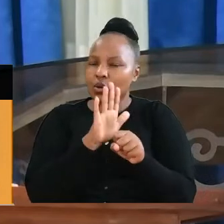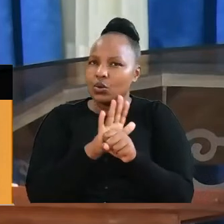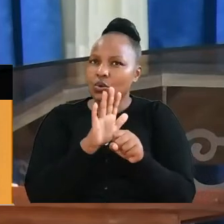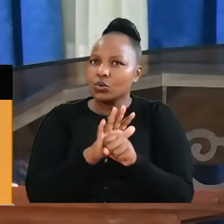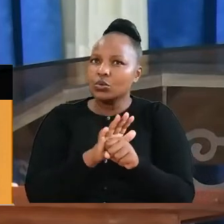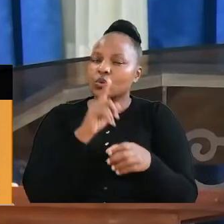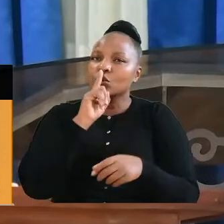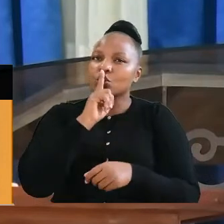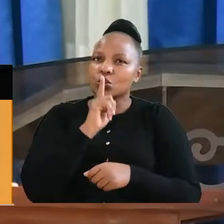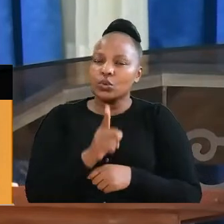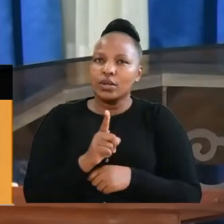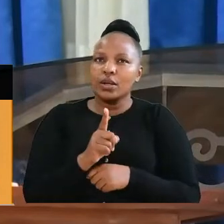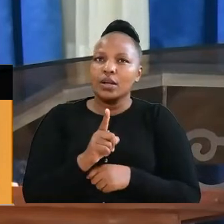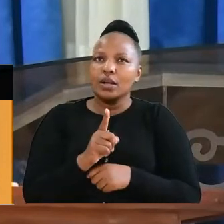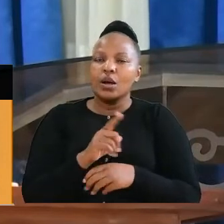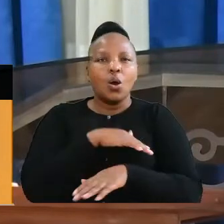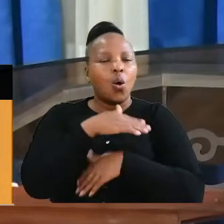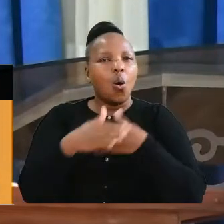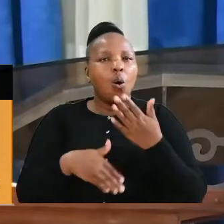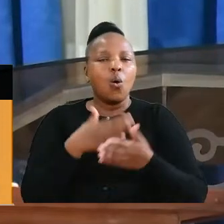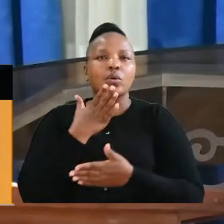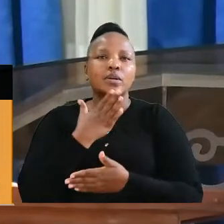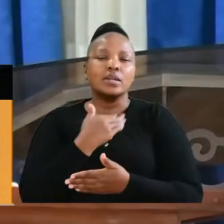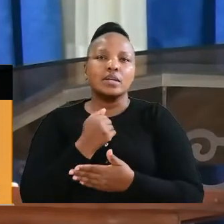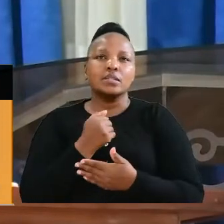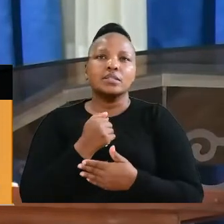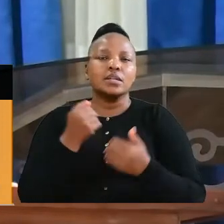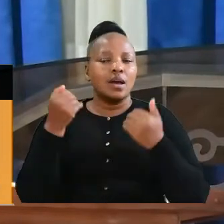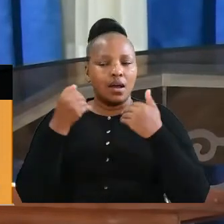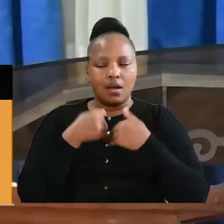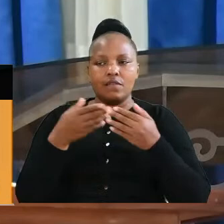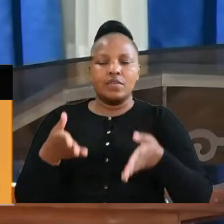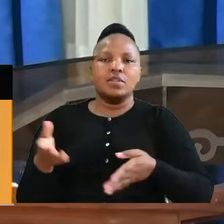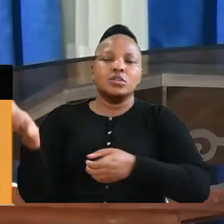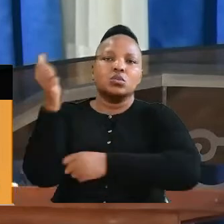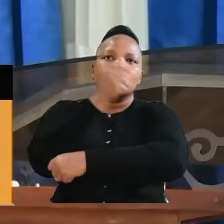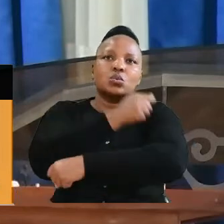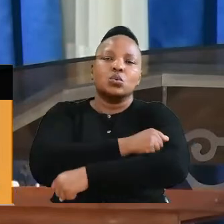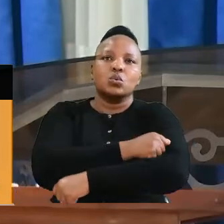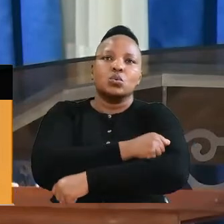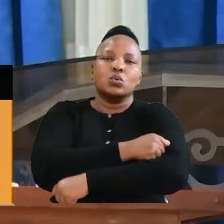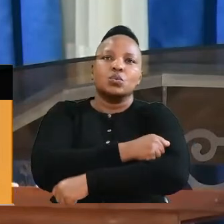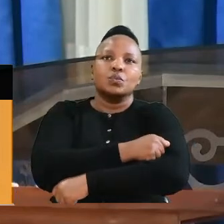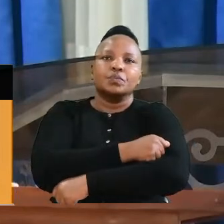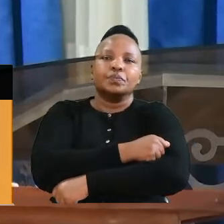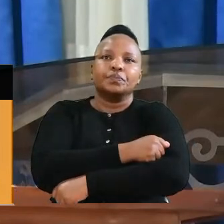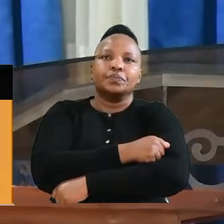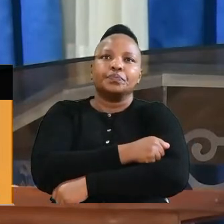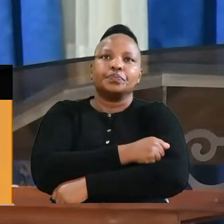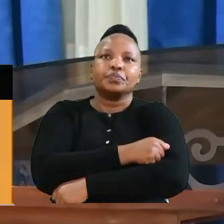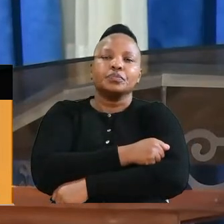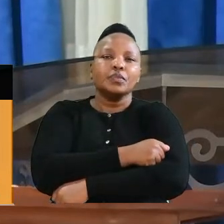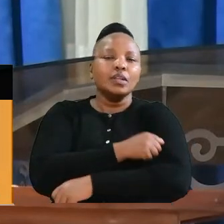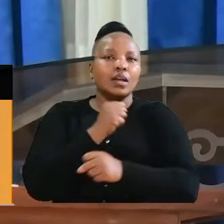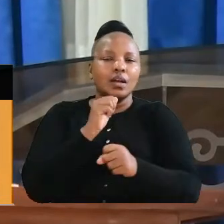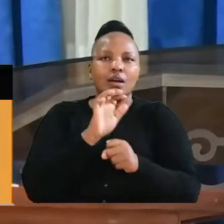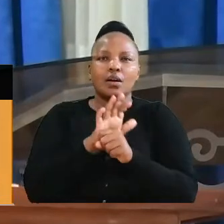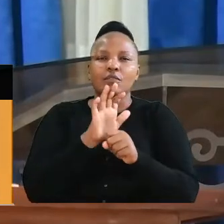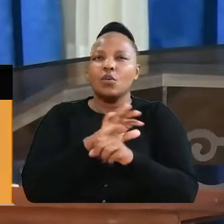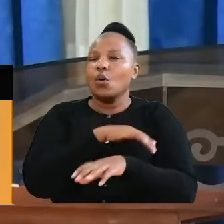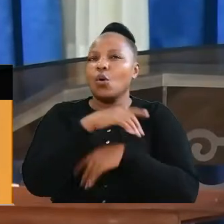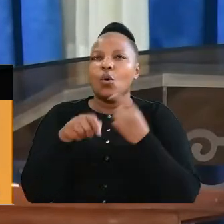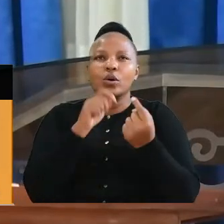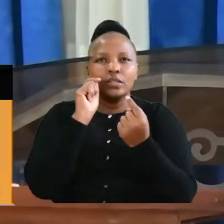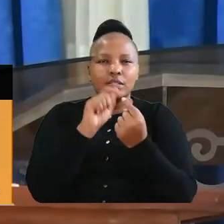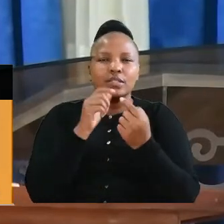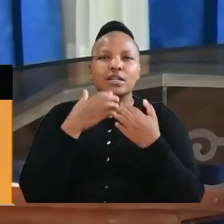kuhakikisha kwamba vitu ambavyo vinahitajika vimo shuleni. Our laboratory is up, equipped, and we are just waiting